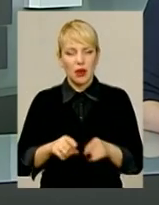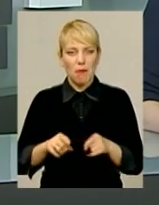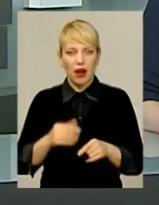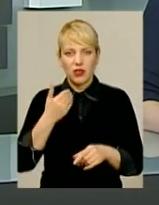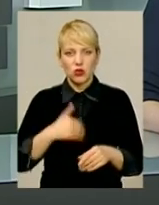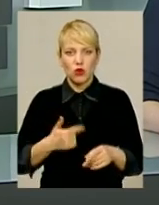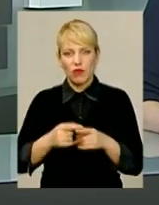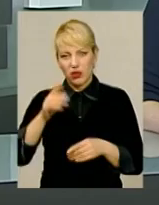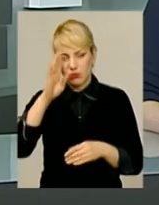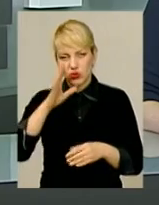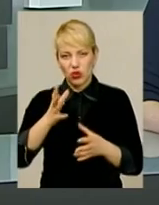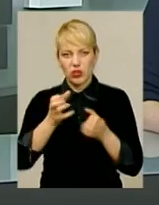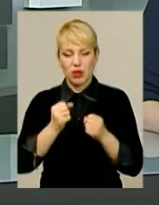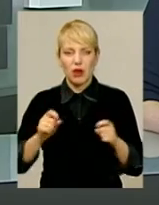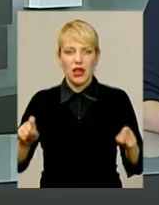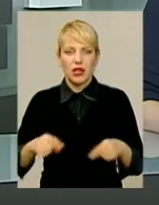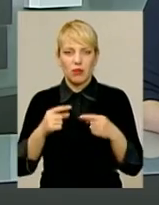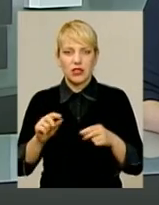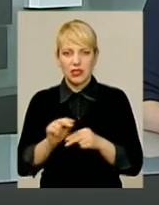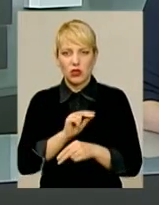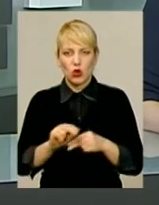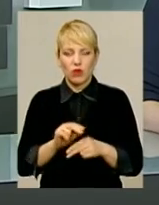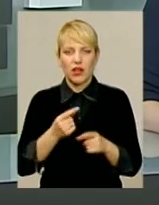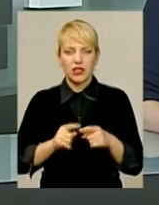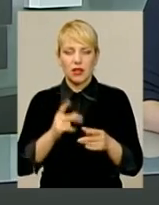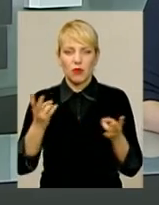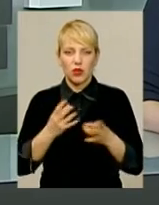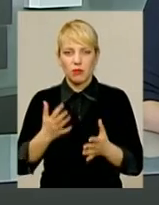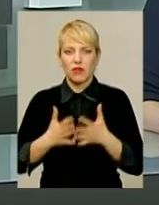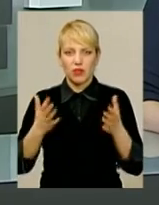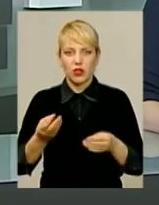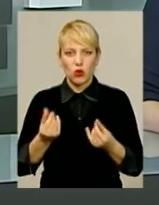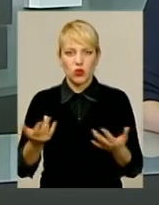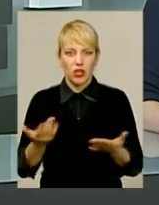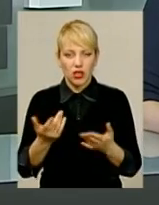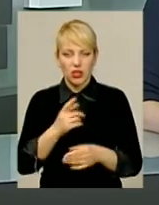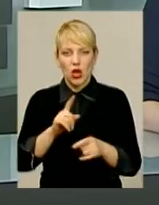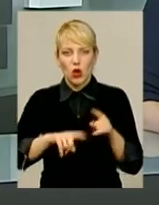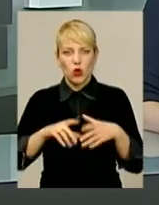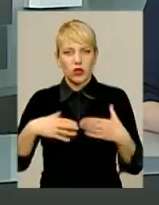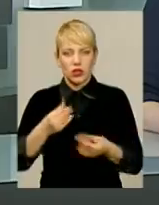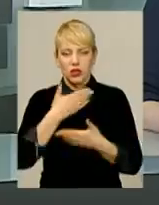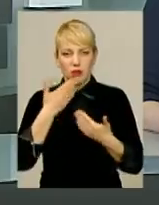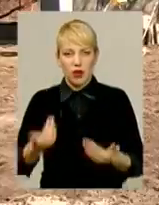постійної реабілітації та санаторного лікування. На це потрібні чималі кошти, яких родина хворого не має.